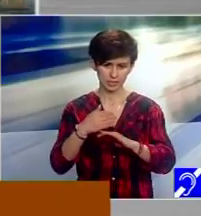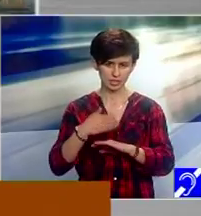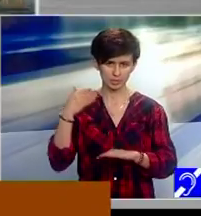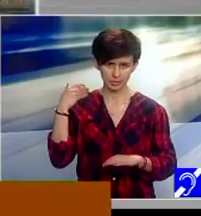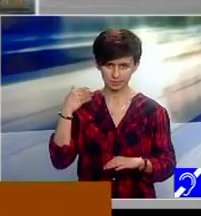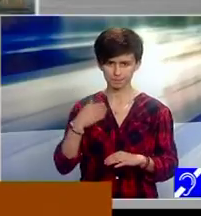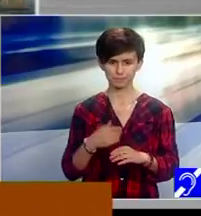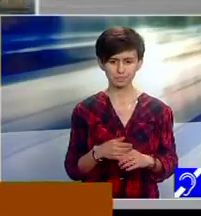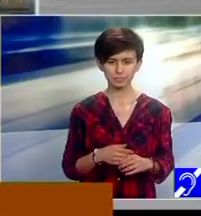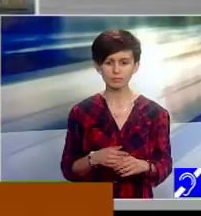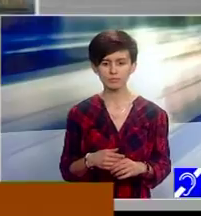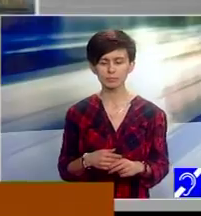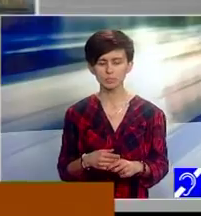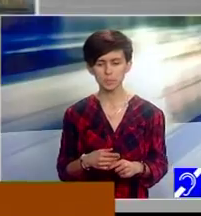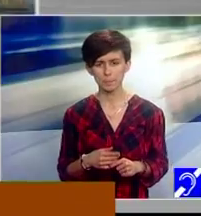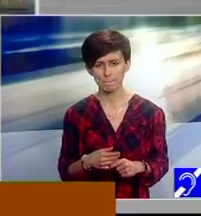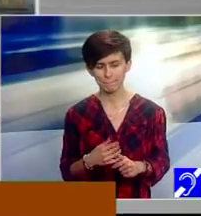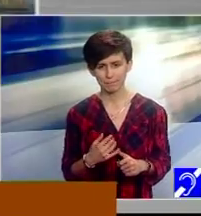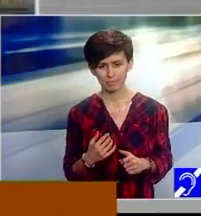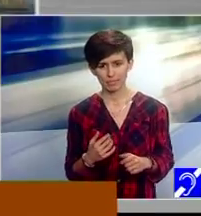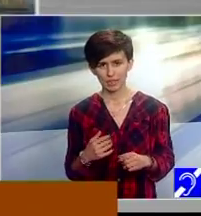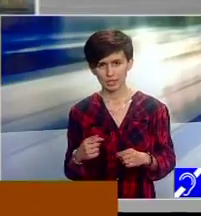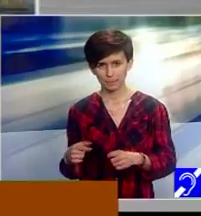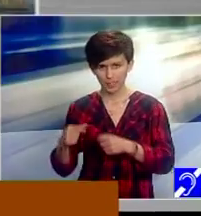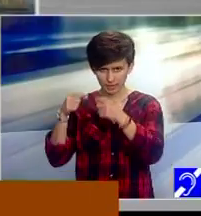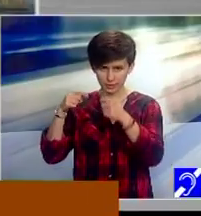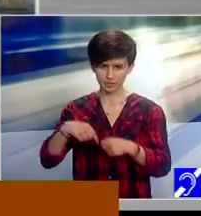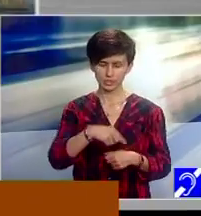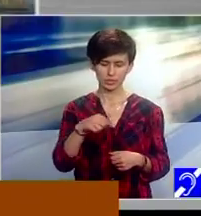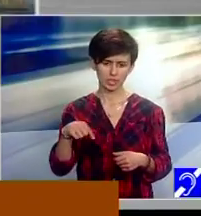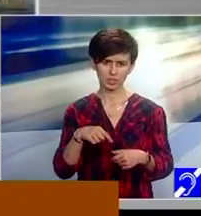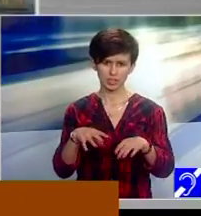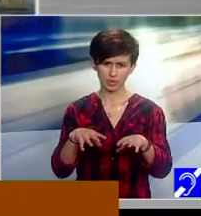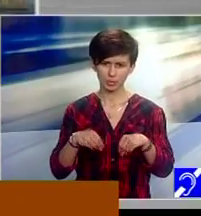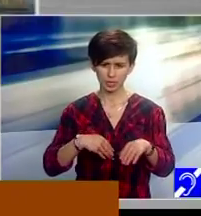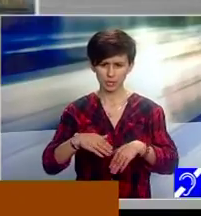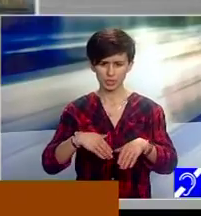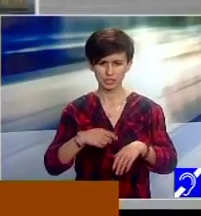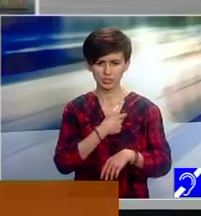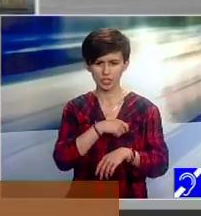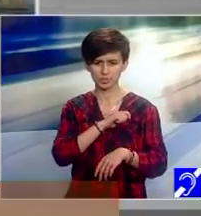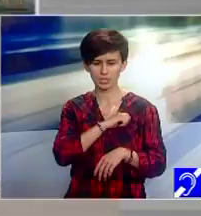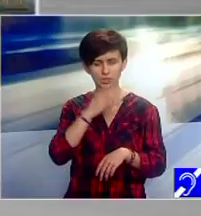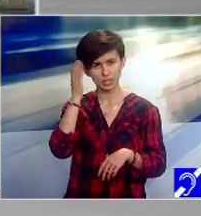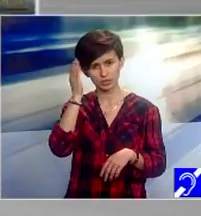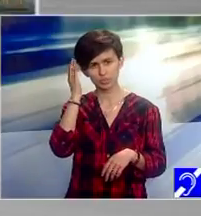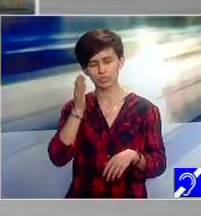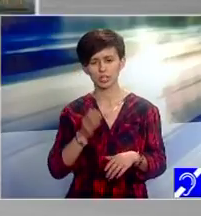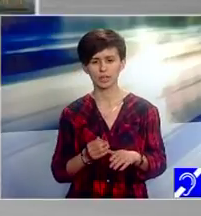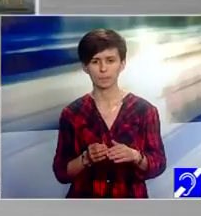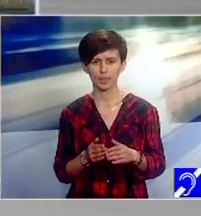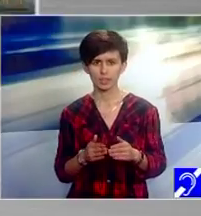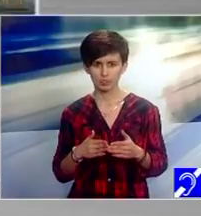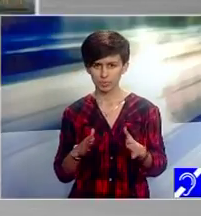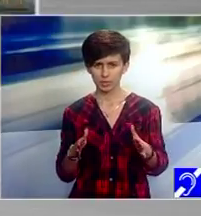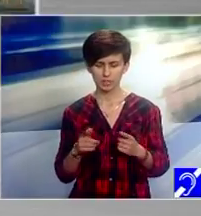liceal, pozițial, în cadrul instituției noastre, cu aprobarea Ministerului și a Inspectorului Școlar, am vrut să deschidem și un curs